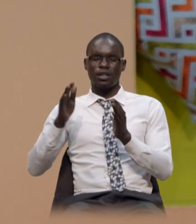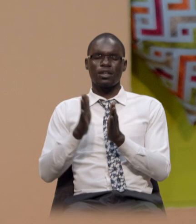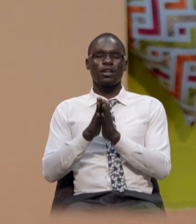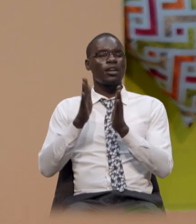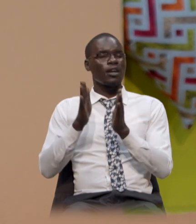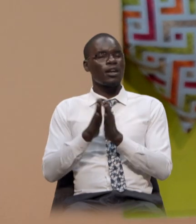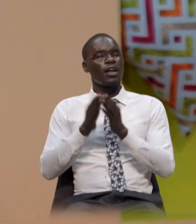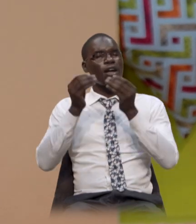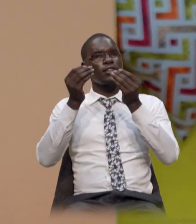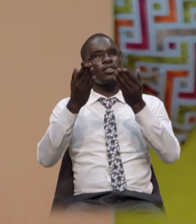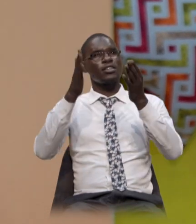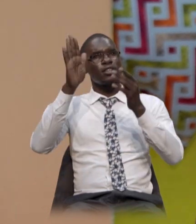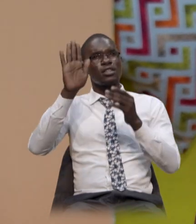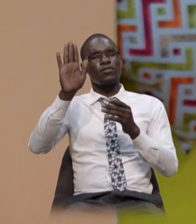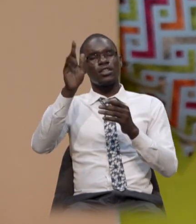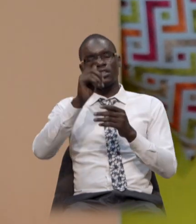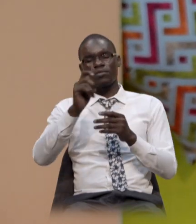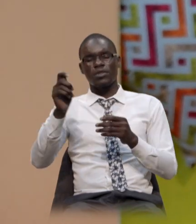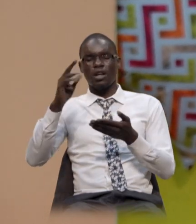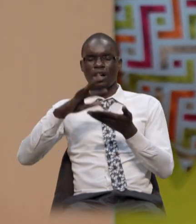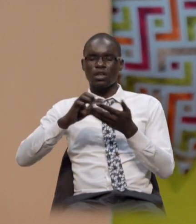Mwana, uka